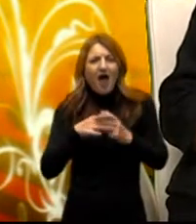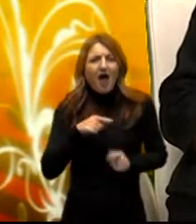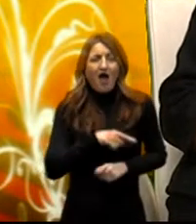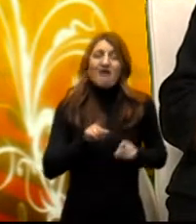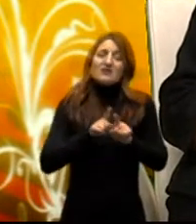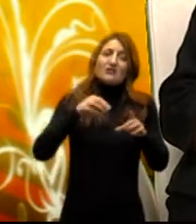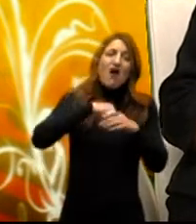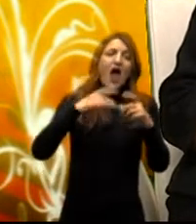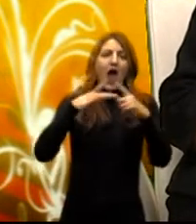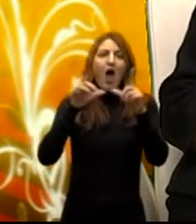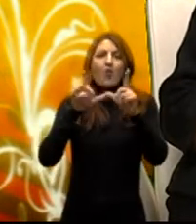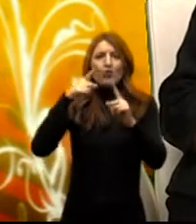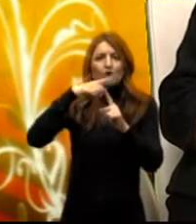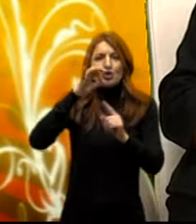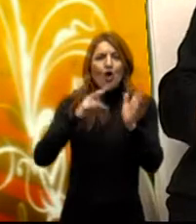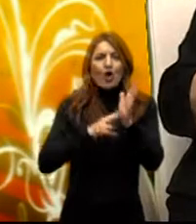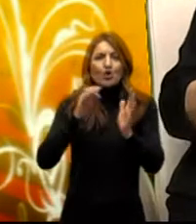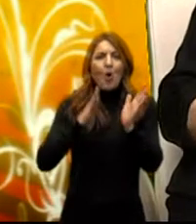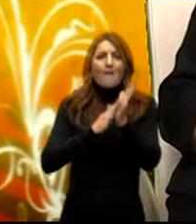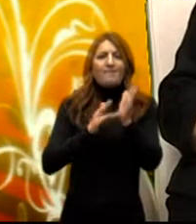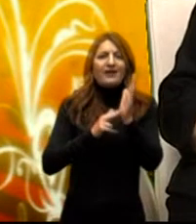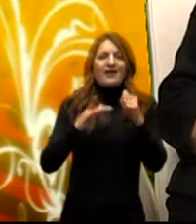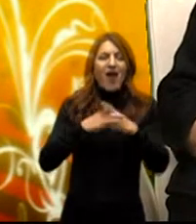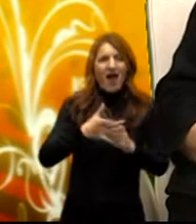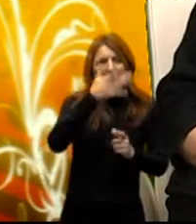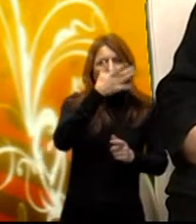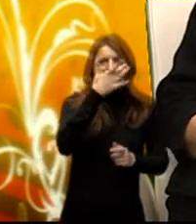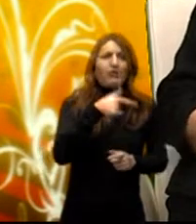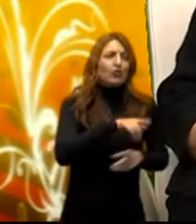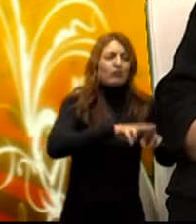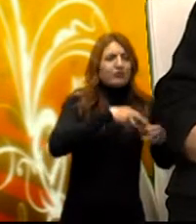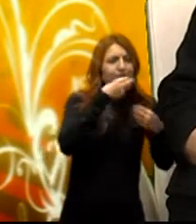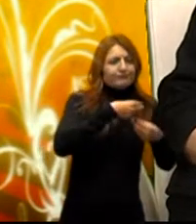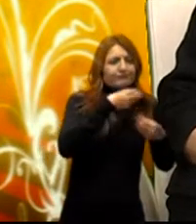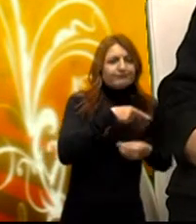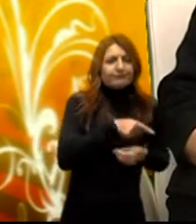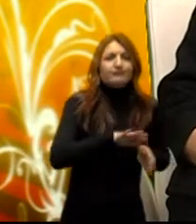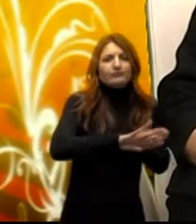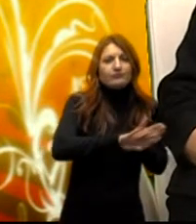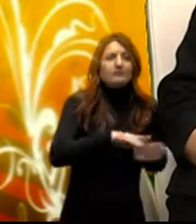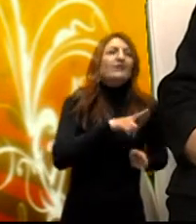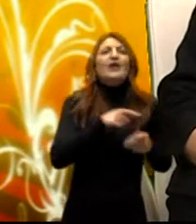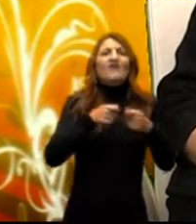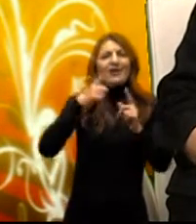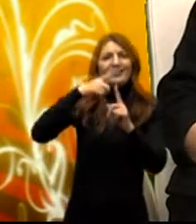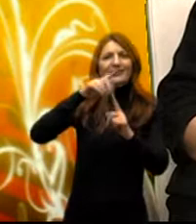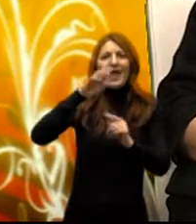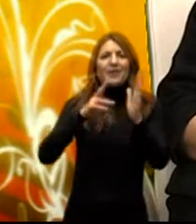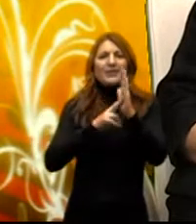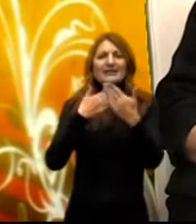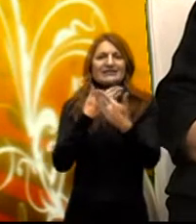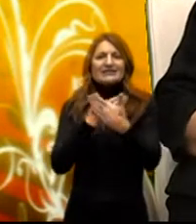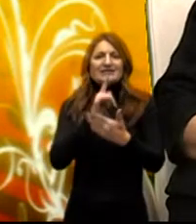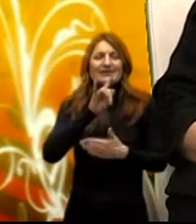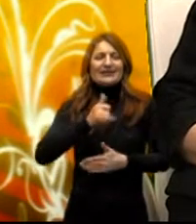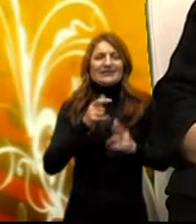autonomna glavobolja. Malo ću poslije o njima reći posebno, bavit ćemo se posebno sa tenzijskom glavoboljom. Međutim, ono